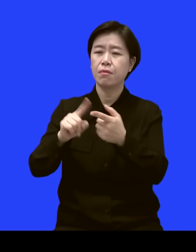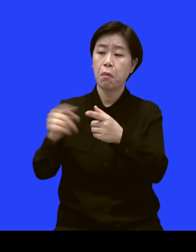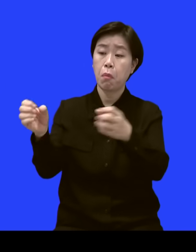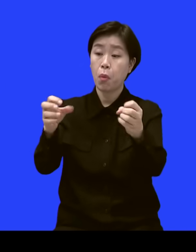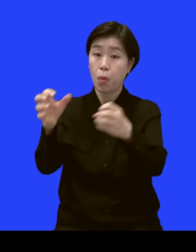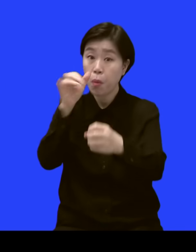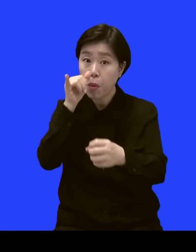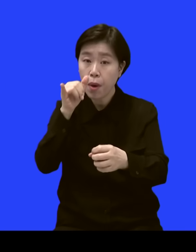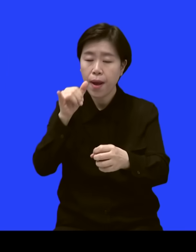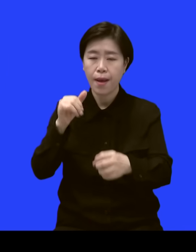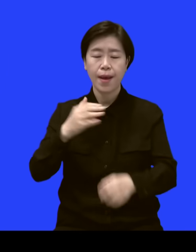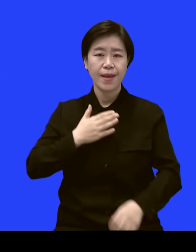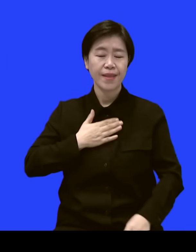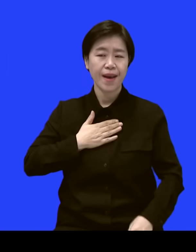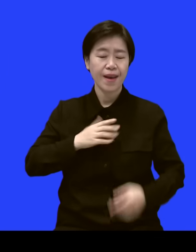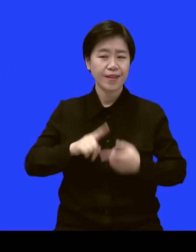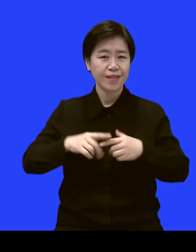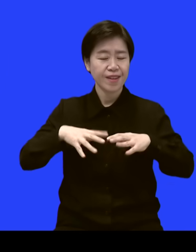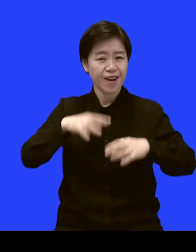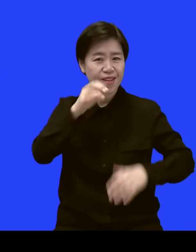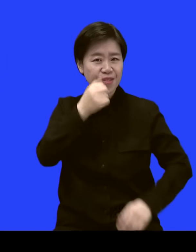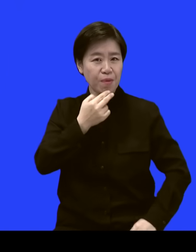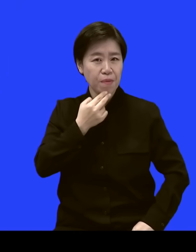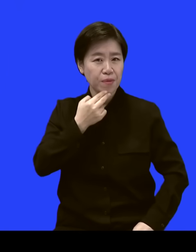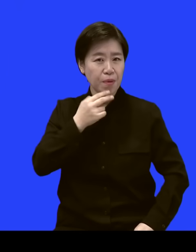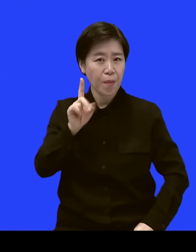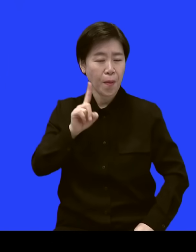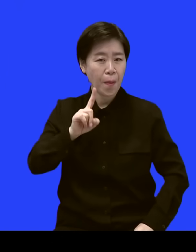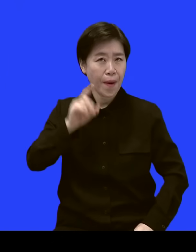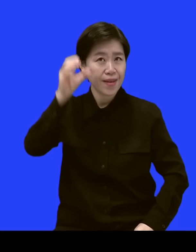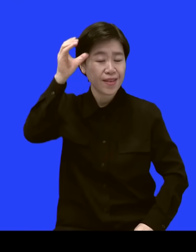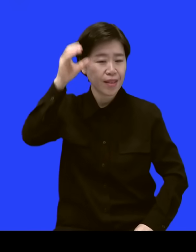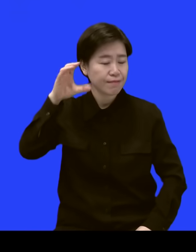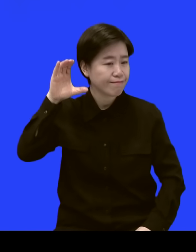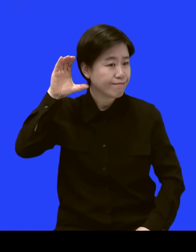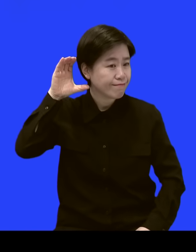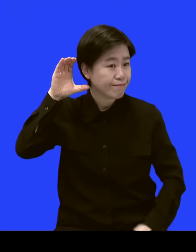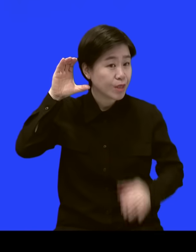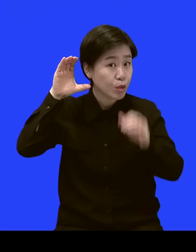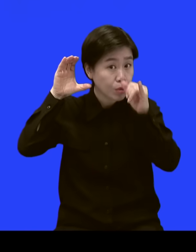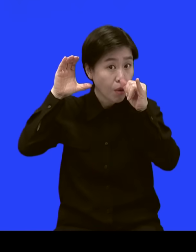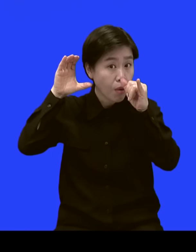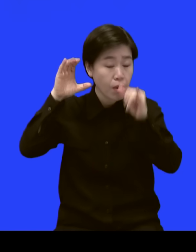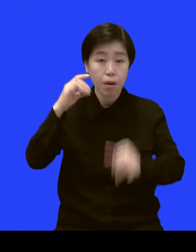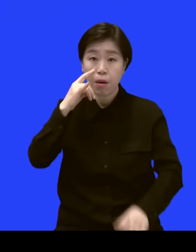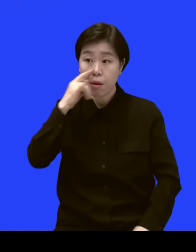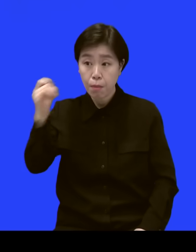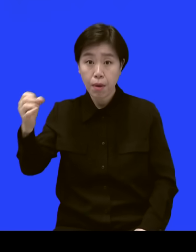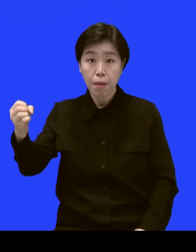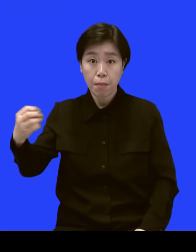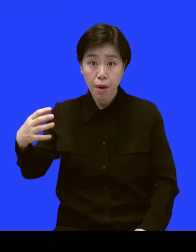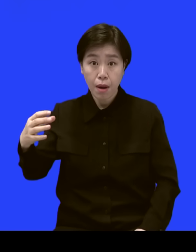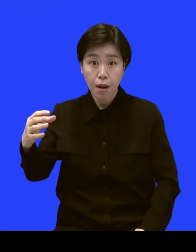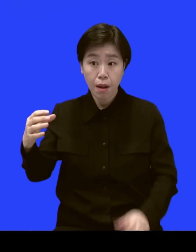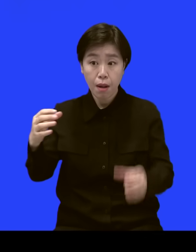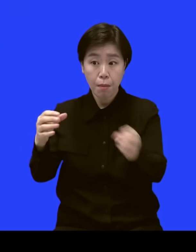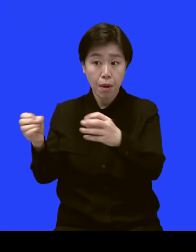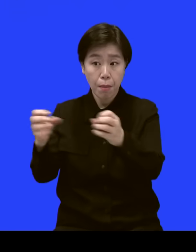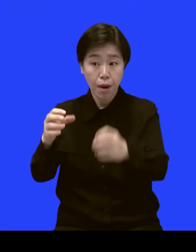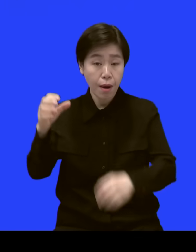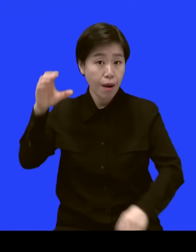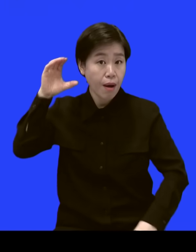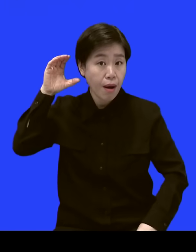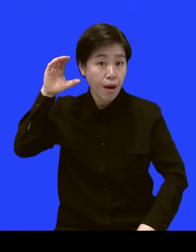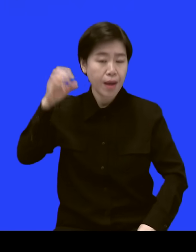내심 기대를 하고 있었던 거예요. 제가 우리 엄마도 좀 내 자랑 하시겠지 하는데 엄마가 얘기를 하시면서 이제 제 얘기를 이렇게 꺼내시니까 제가